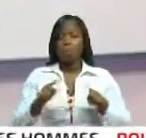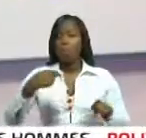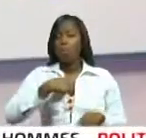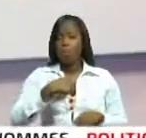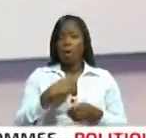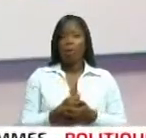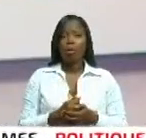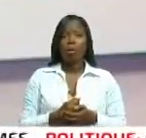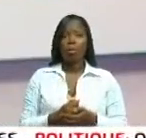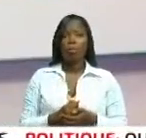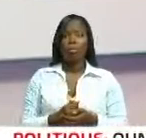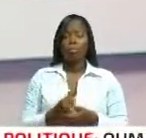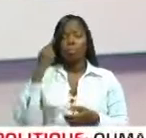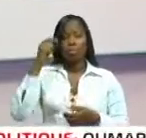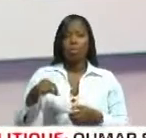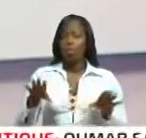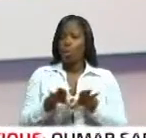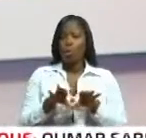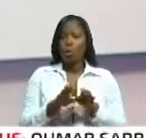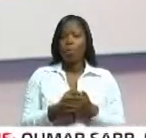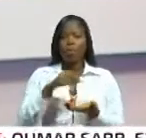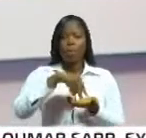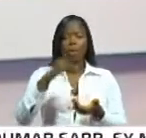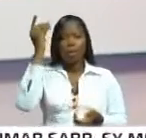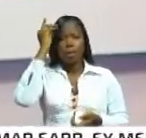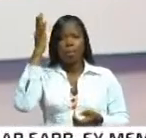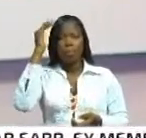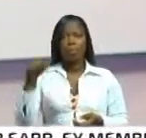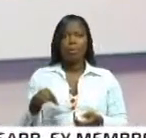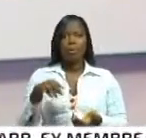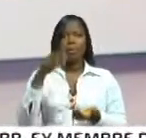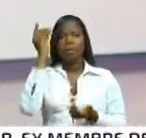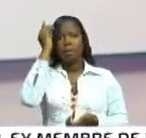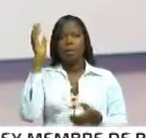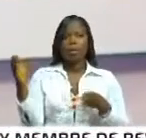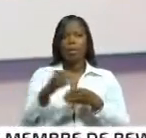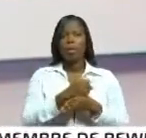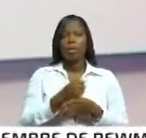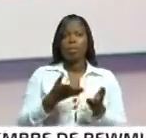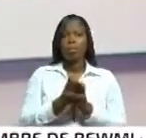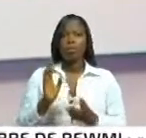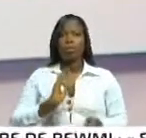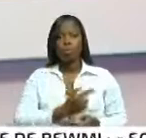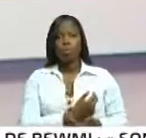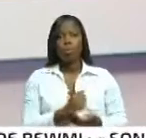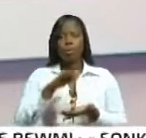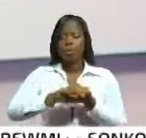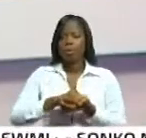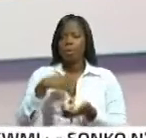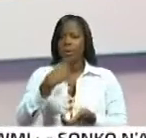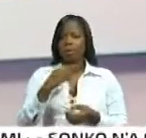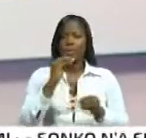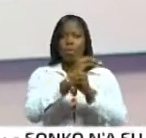je me considère comme tara au dakar parce qu'à dakar a été gagné par nous c'est ce qui se pose